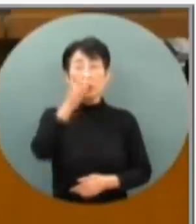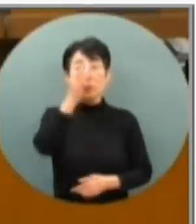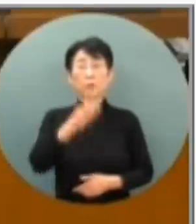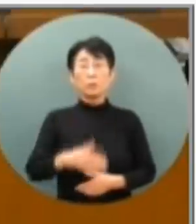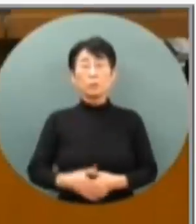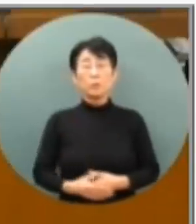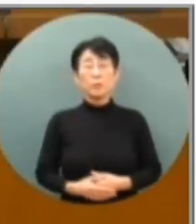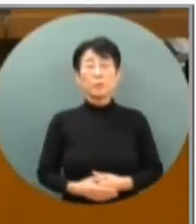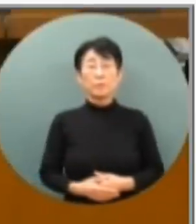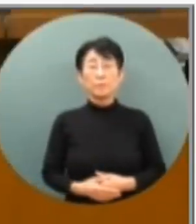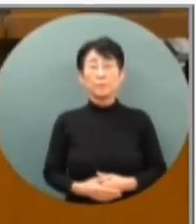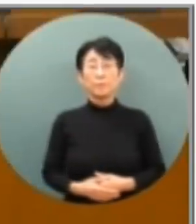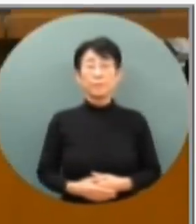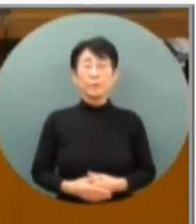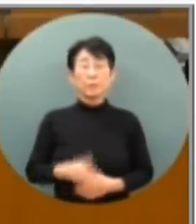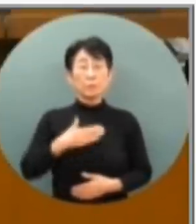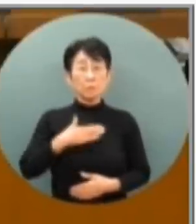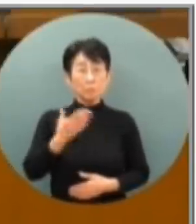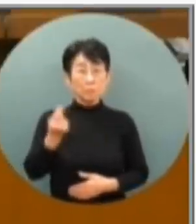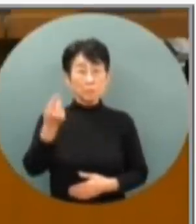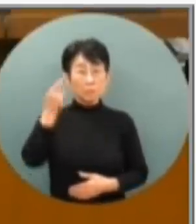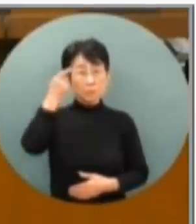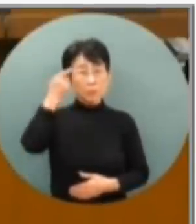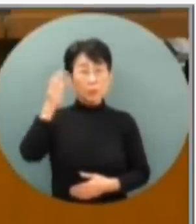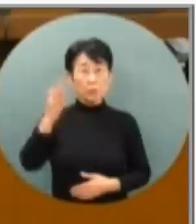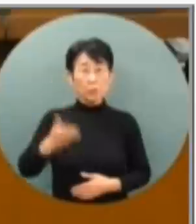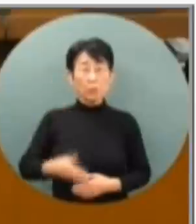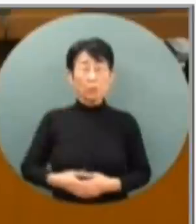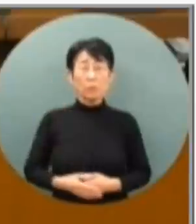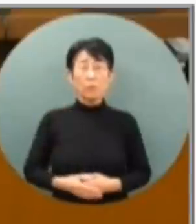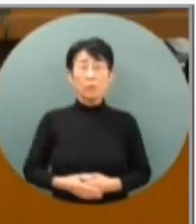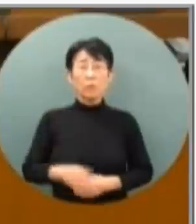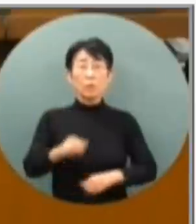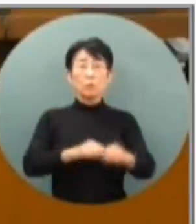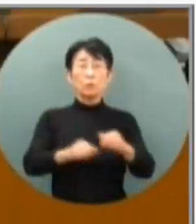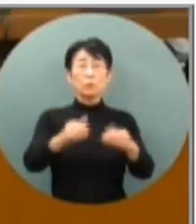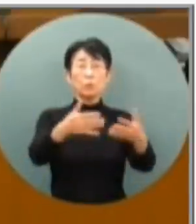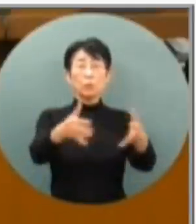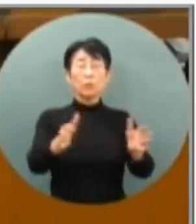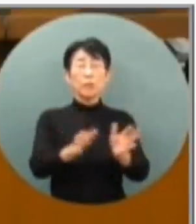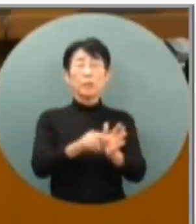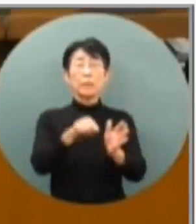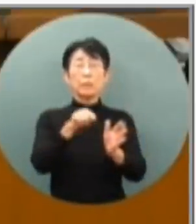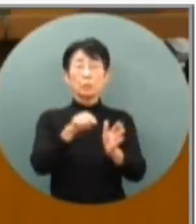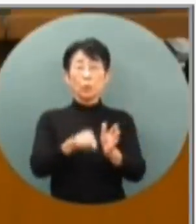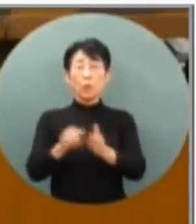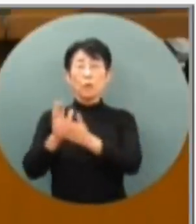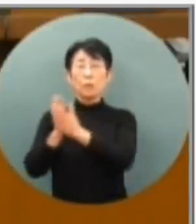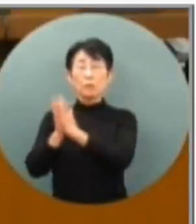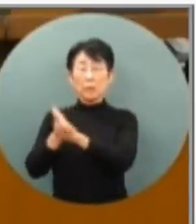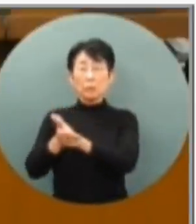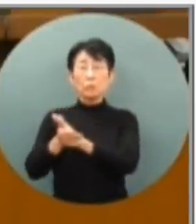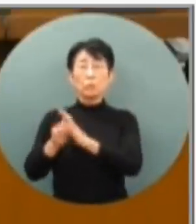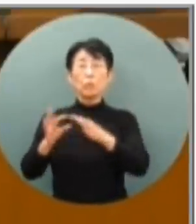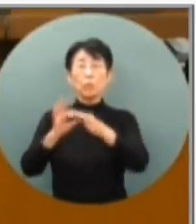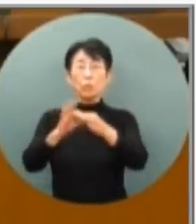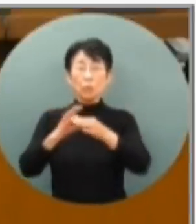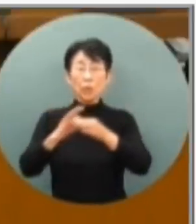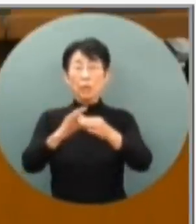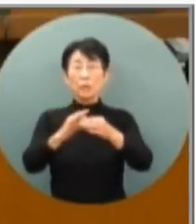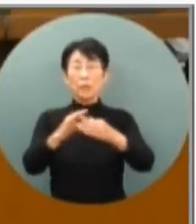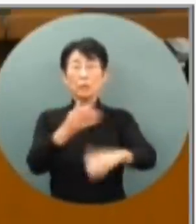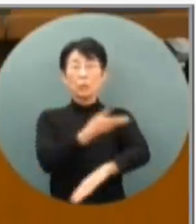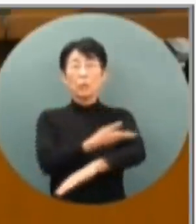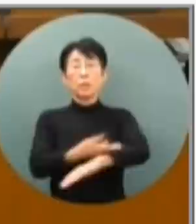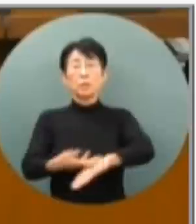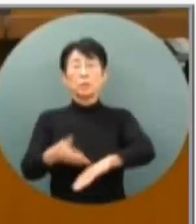多分ご案内かもしれませんが、運動団体との県との関係の歴史がございまして、でそ